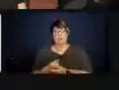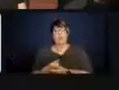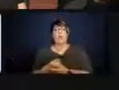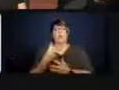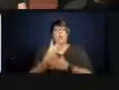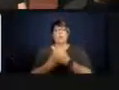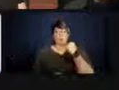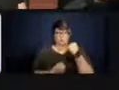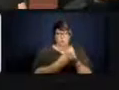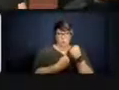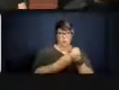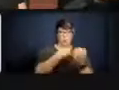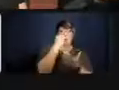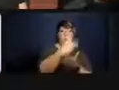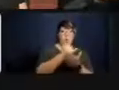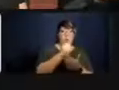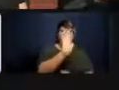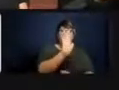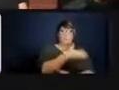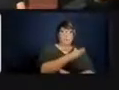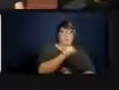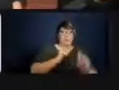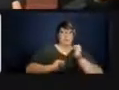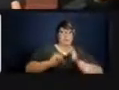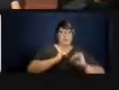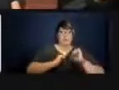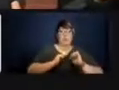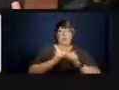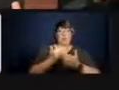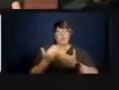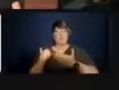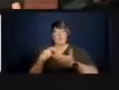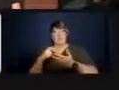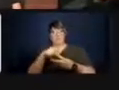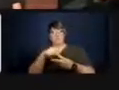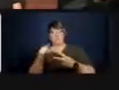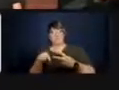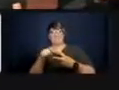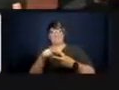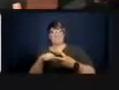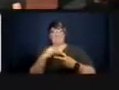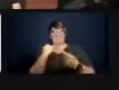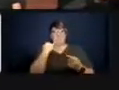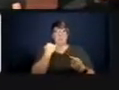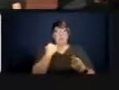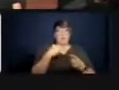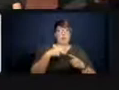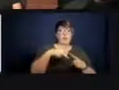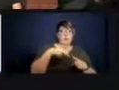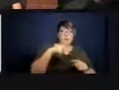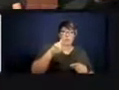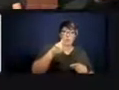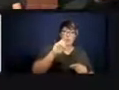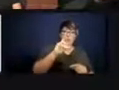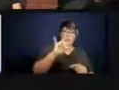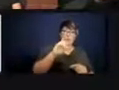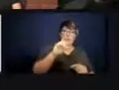usaidizi wenyu wa kifedha tumeweza kupiga hatua kubwa sana. Kwa